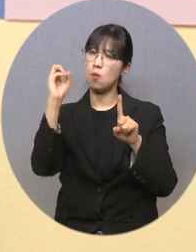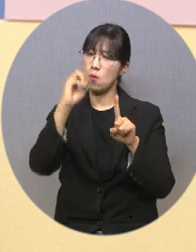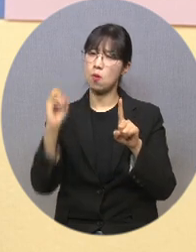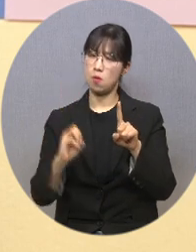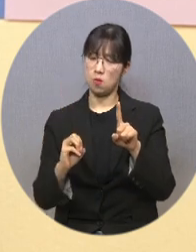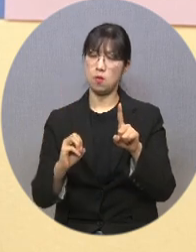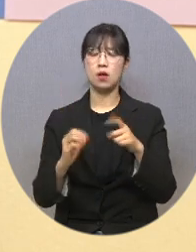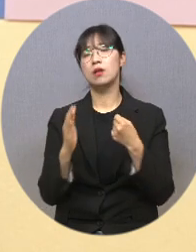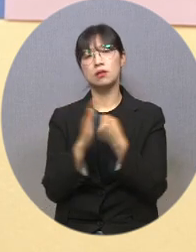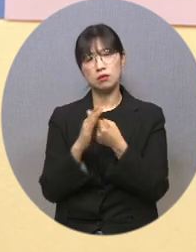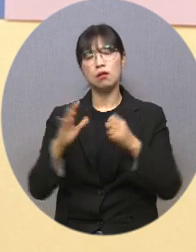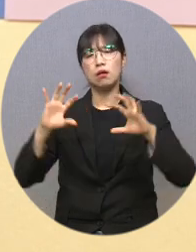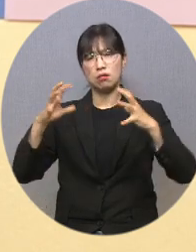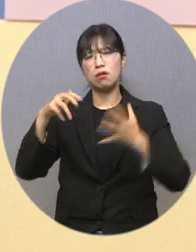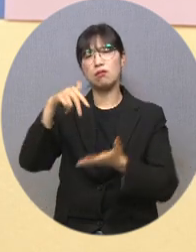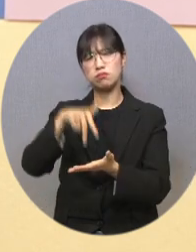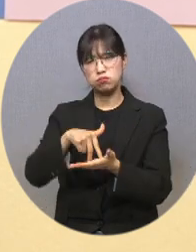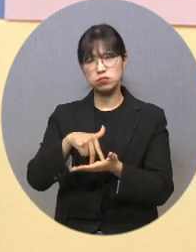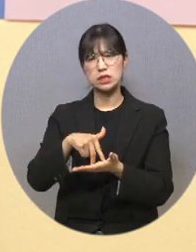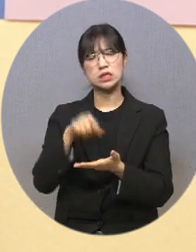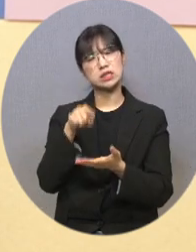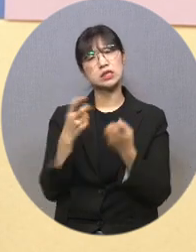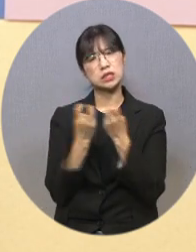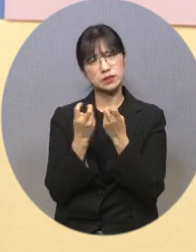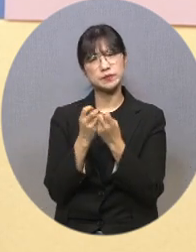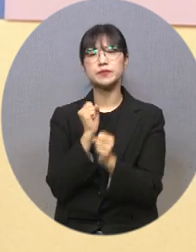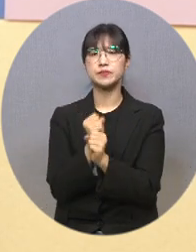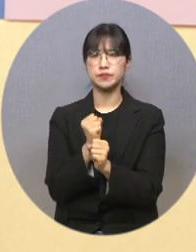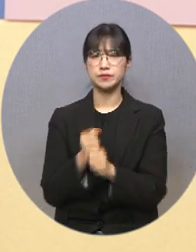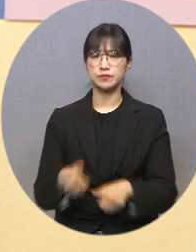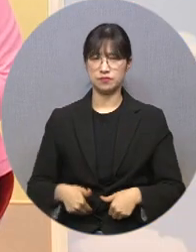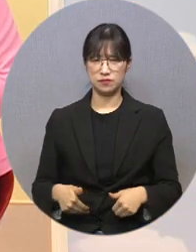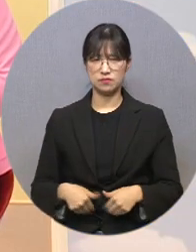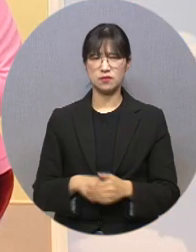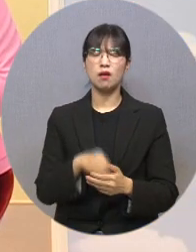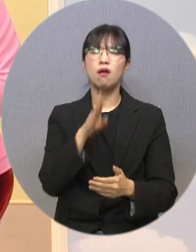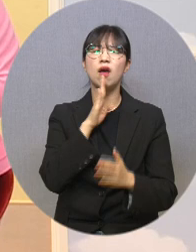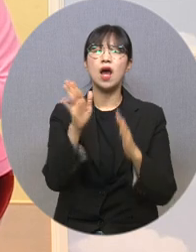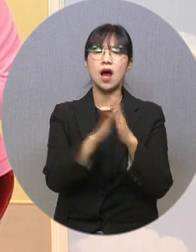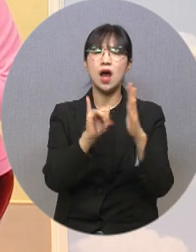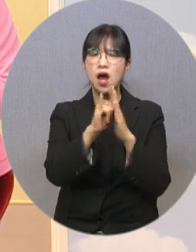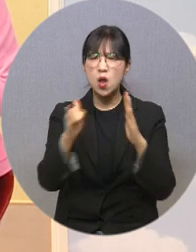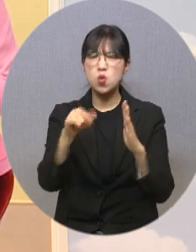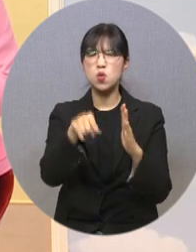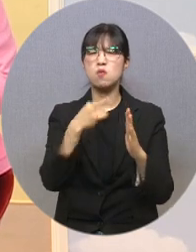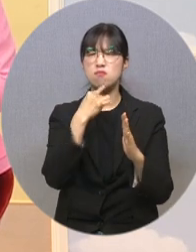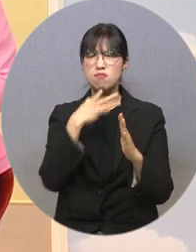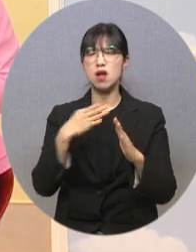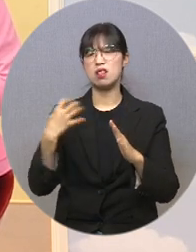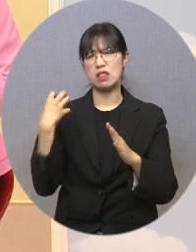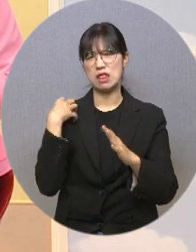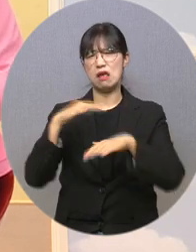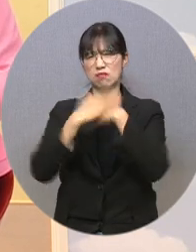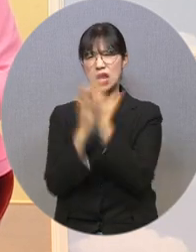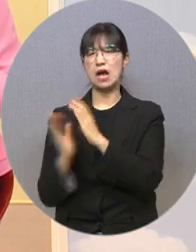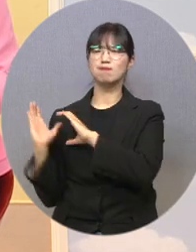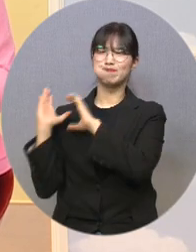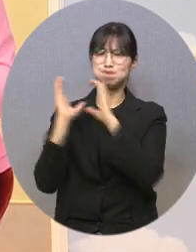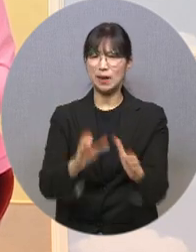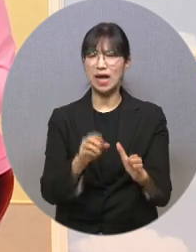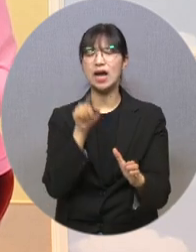있어서 좀 국가적인 대책이 필요하지 않은가라는 생각을 하고 있습니다. 네, 가족에게만 그 책임을 전가한다는 말이 되게 마음이 아픈 것